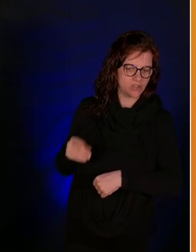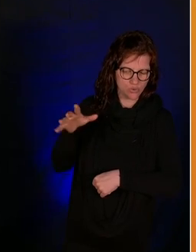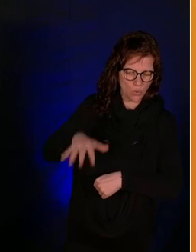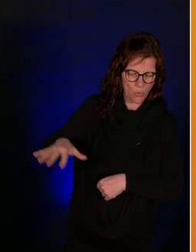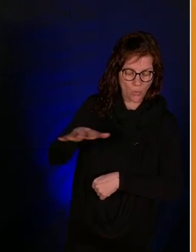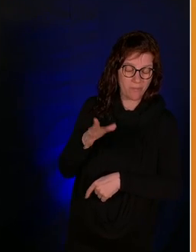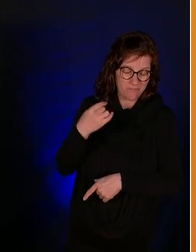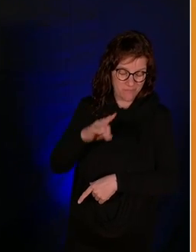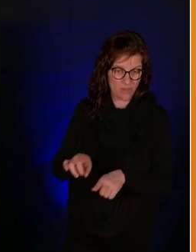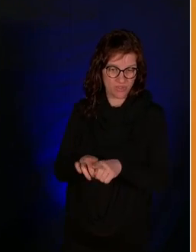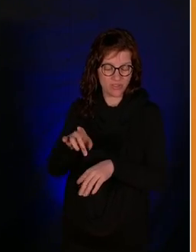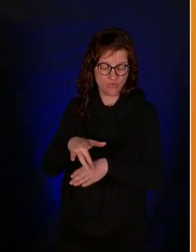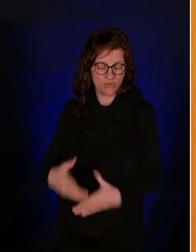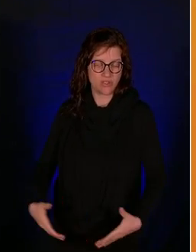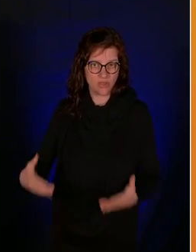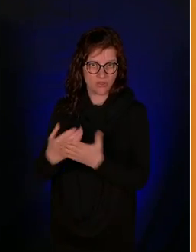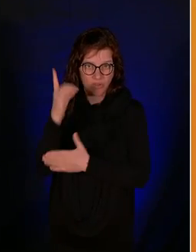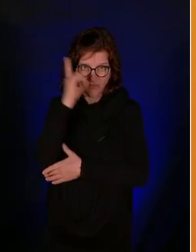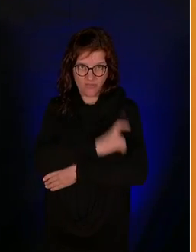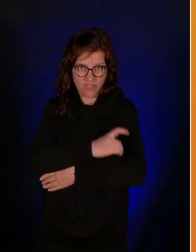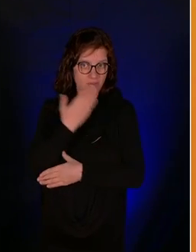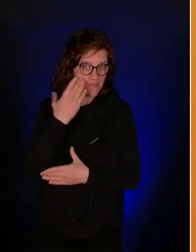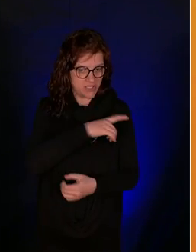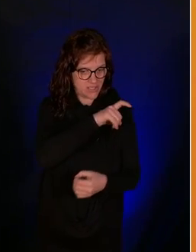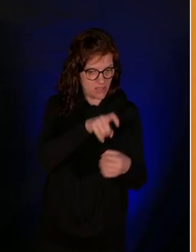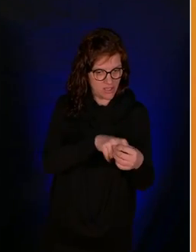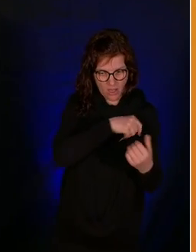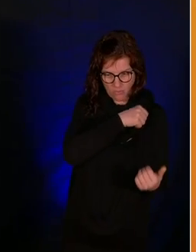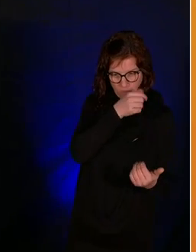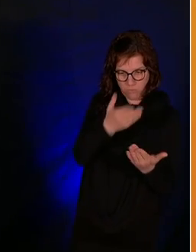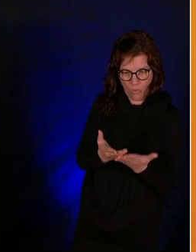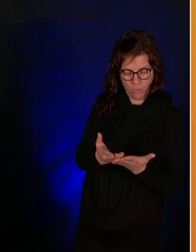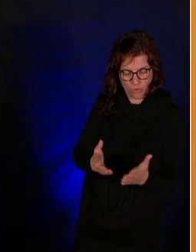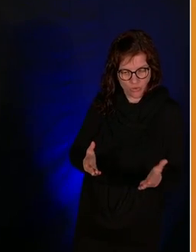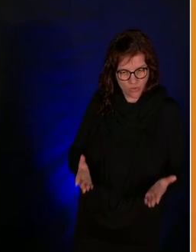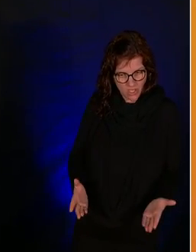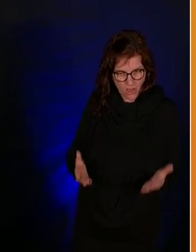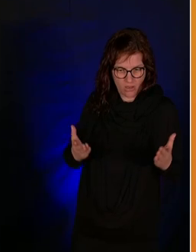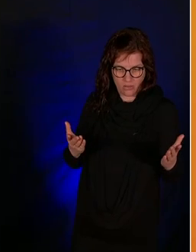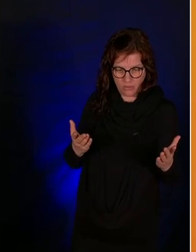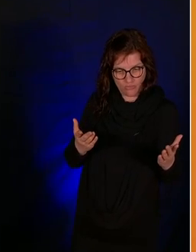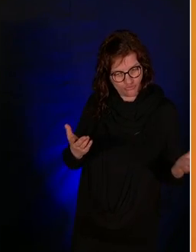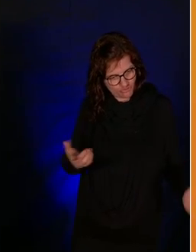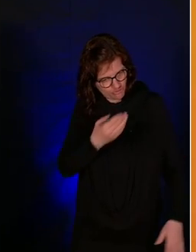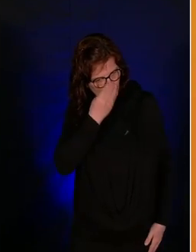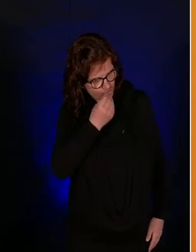des difficultés, et que quand un syndicat propose et qui est crédible et